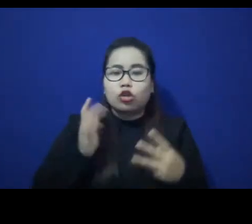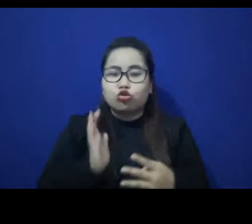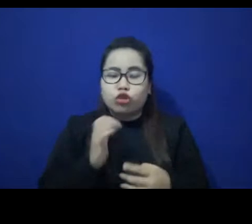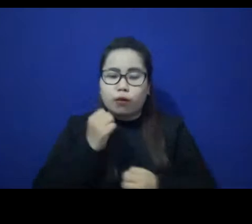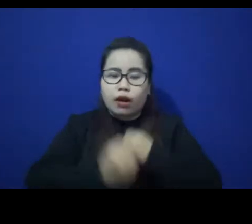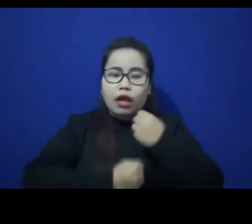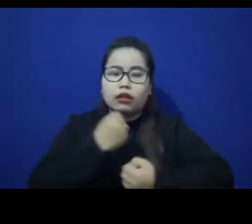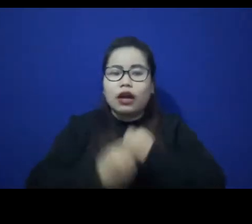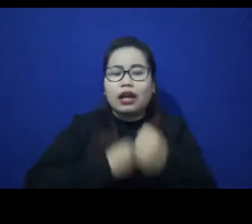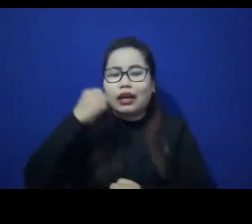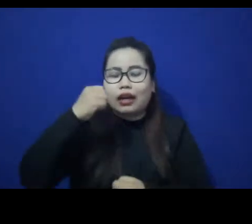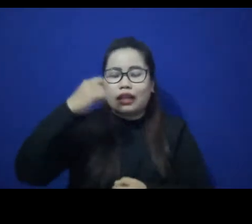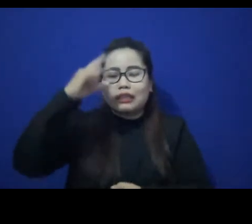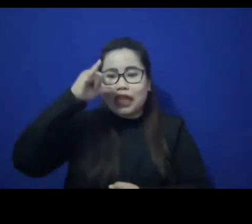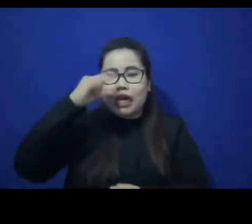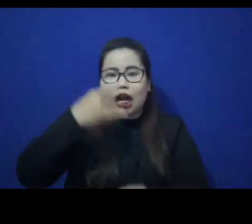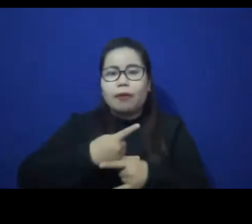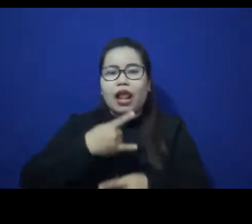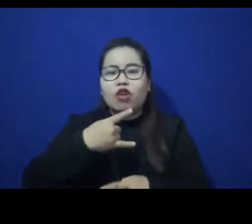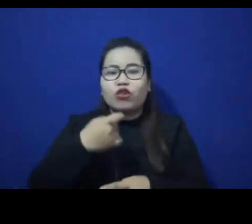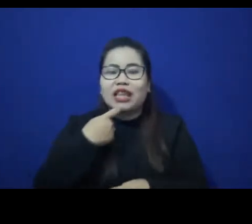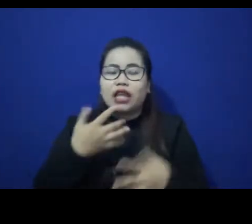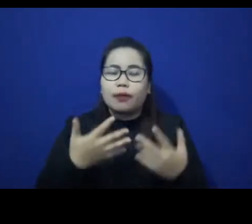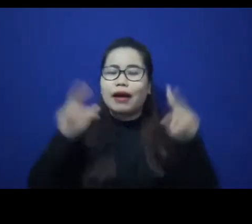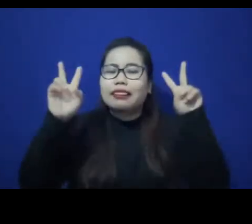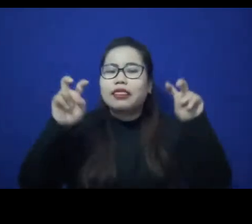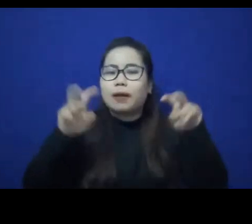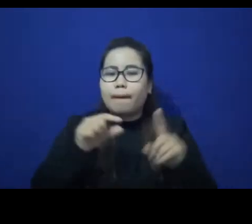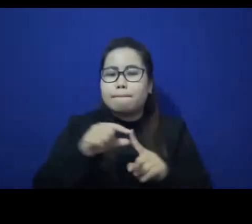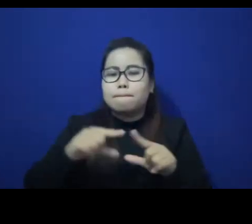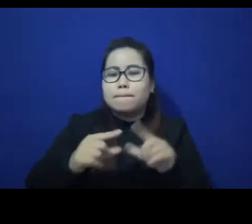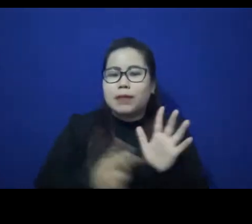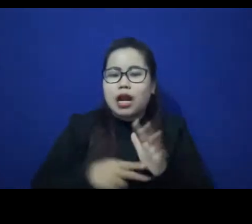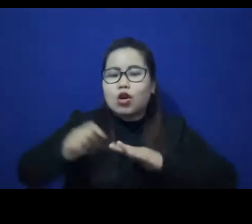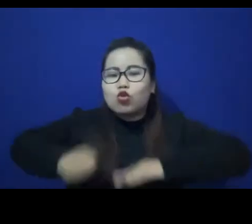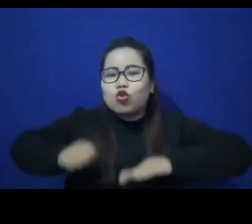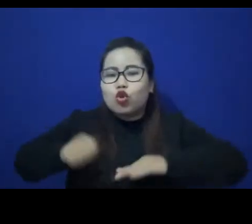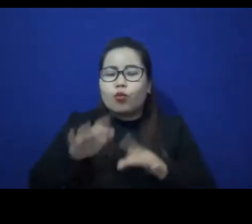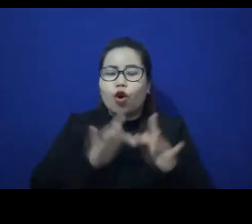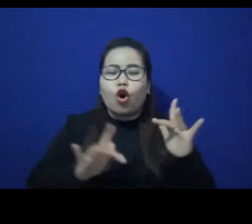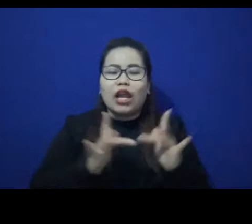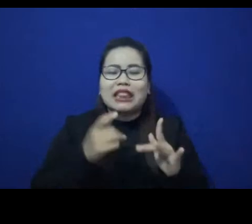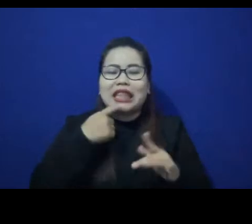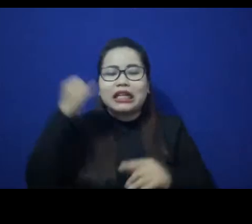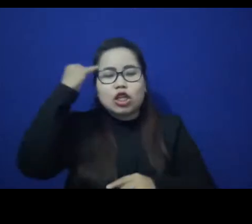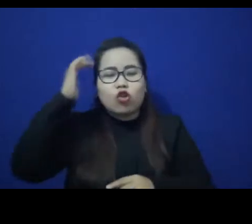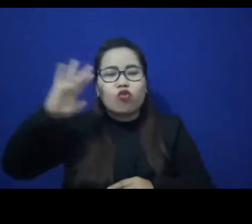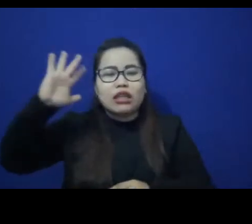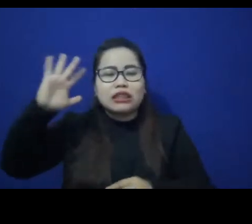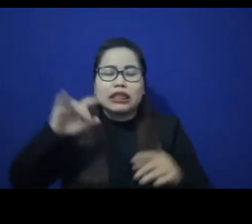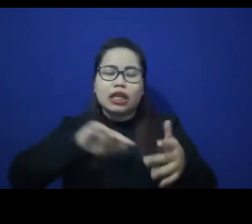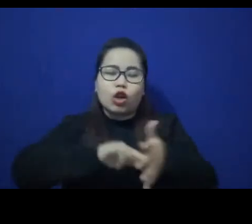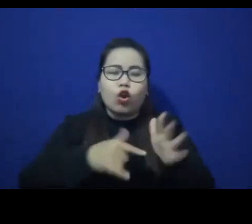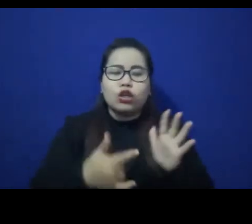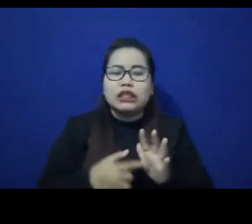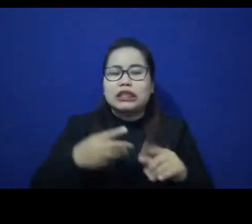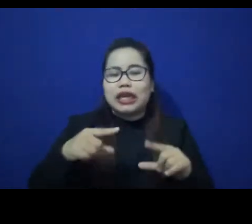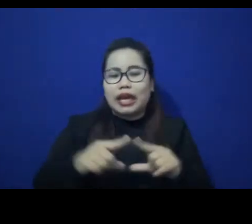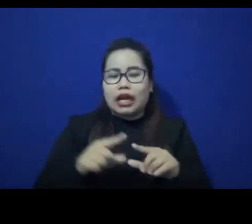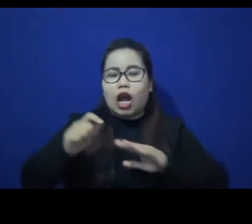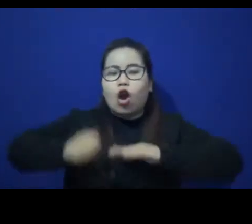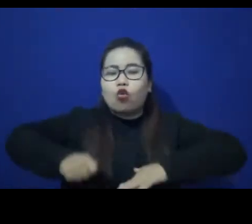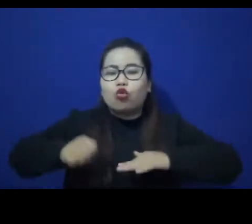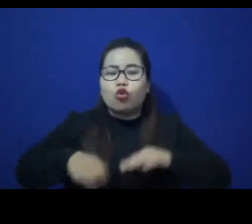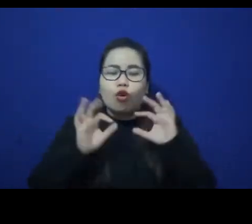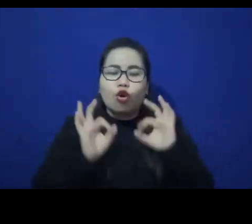Instagram live yang bertemakan peran hukum online dalam inovasi teknologi di dunia hukum dan yang terakhir